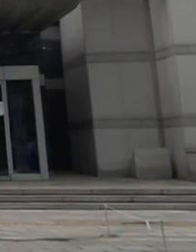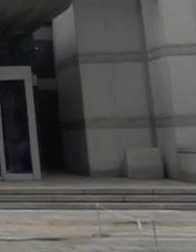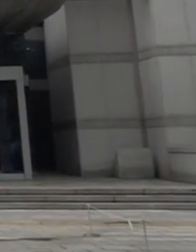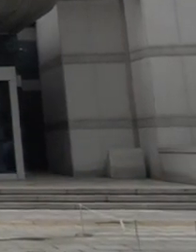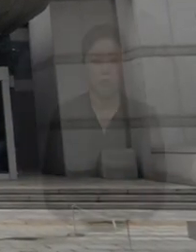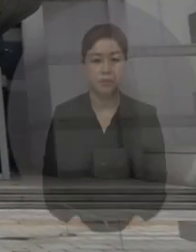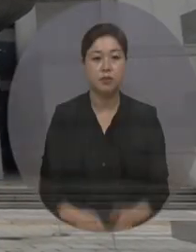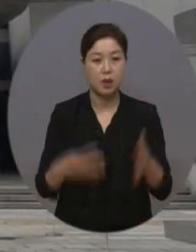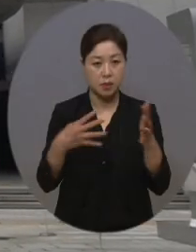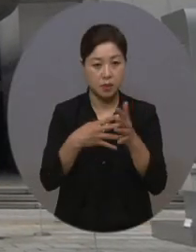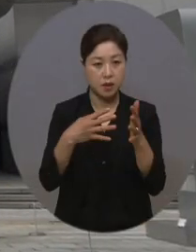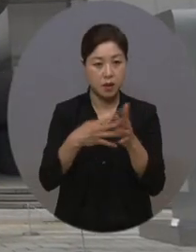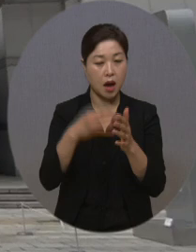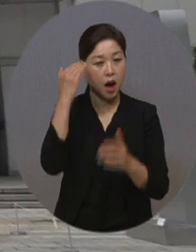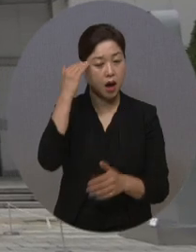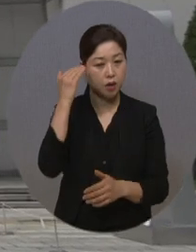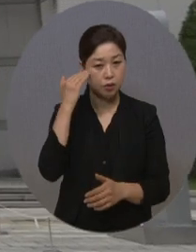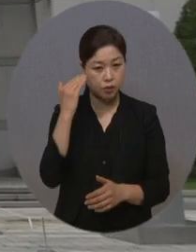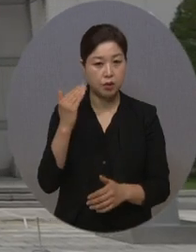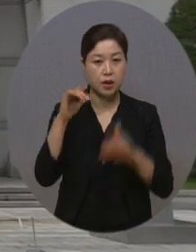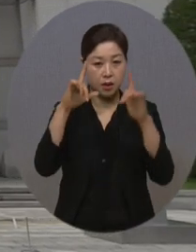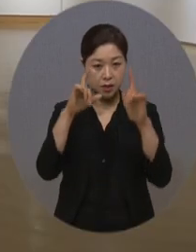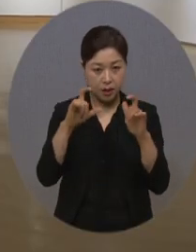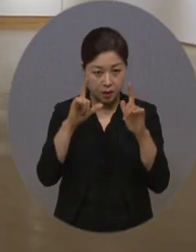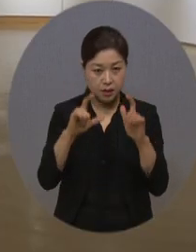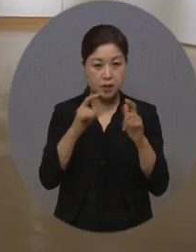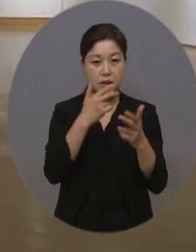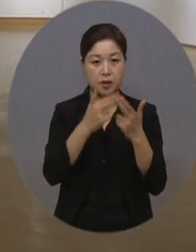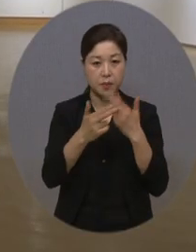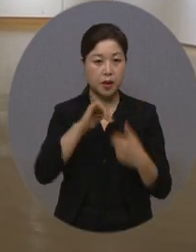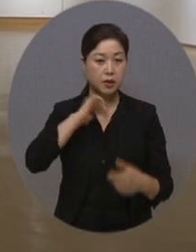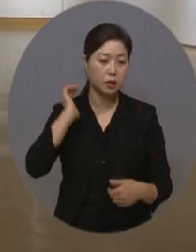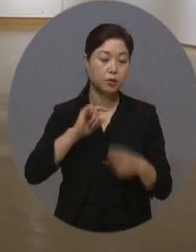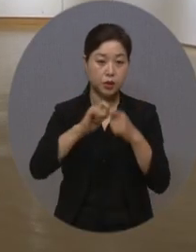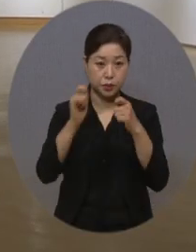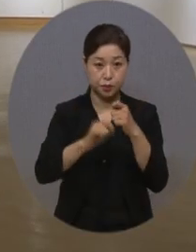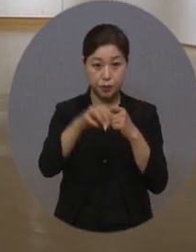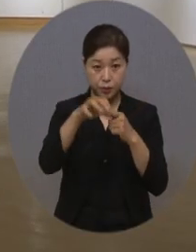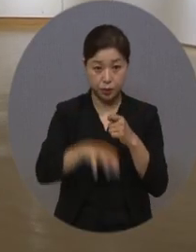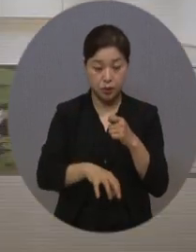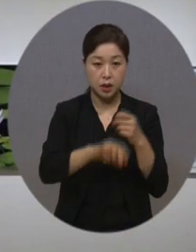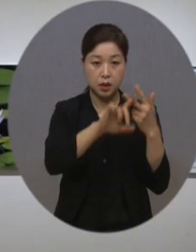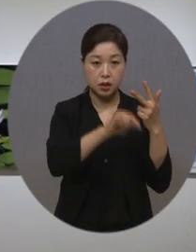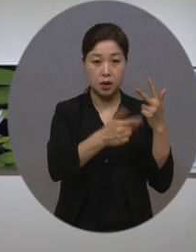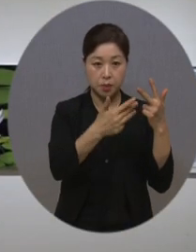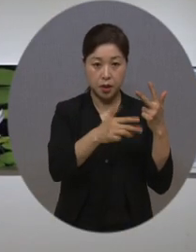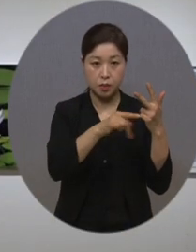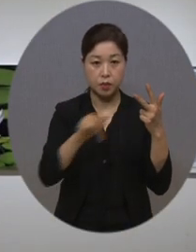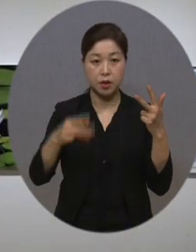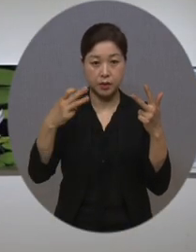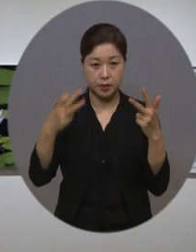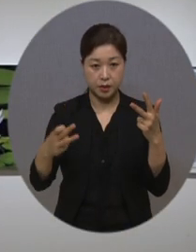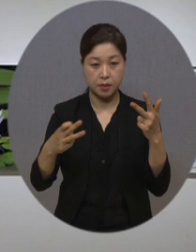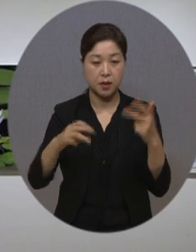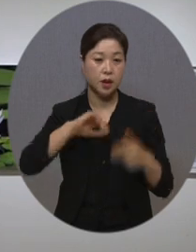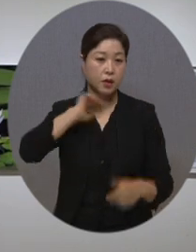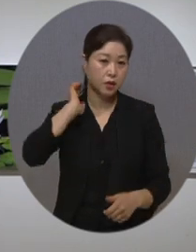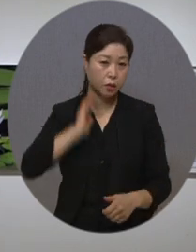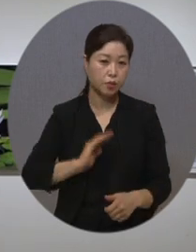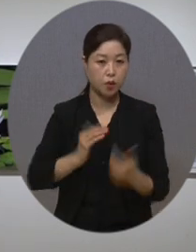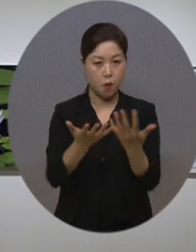사단법인 한국사진작가협회 의정부 지부는 지난 8일부터 13일까지 의 경우 예술의 전당 원형